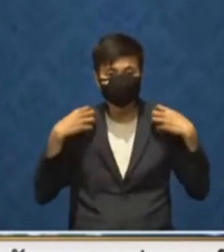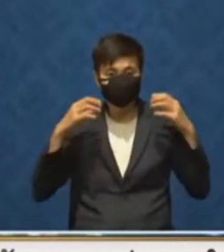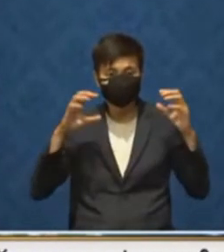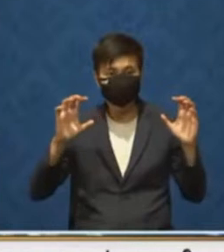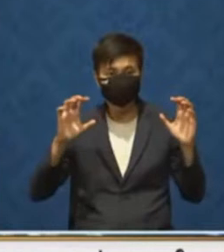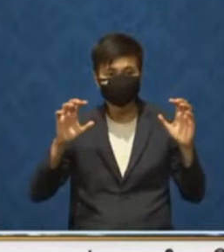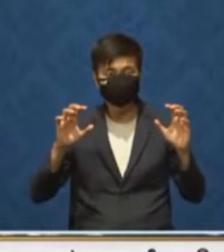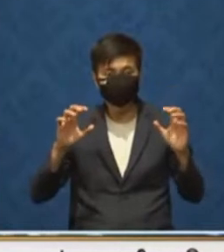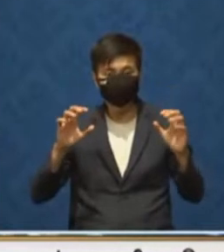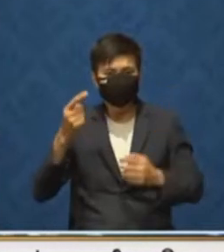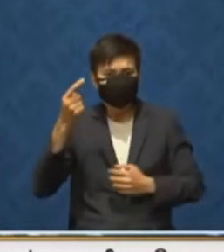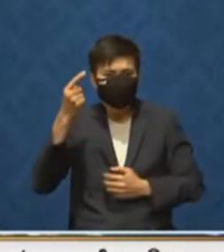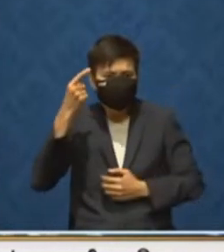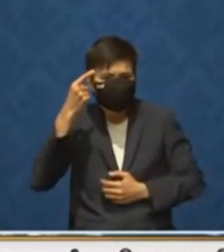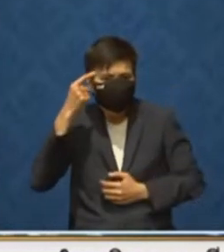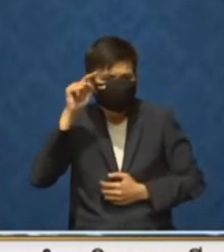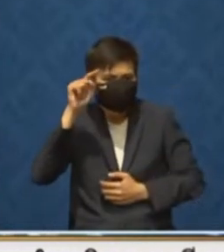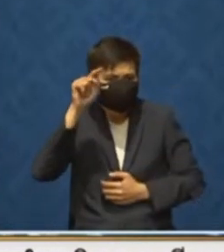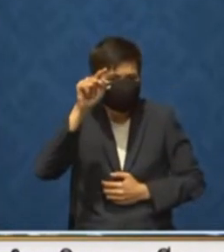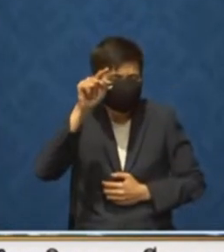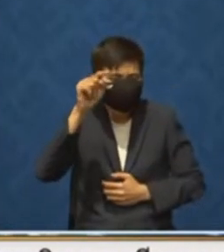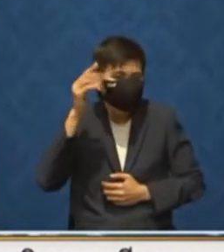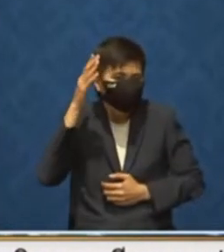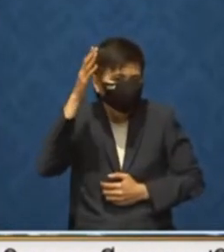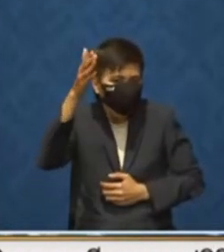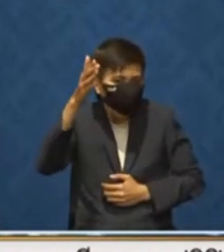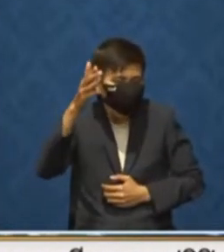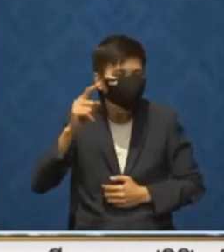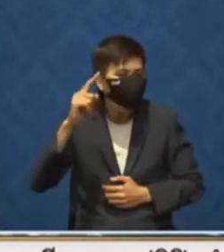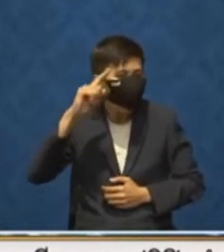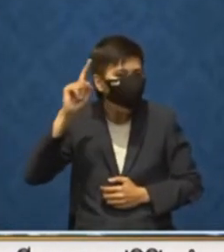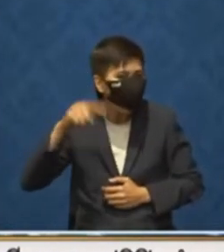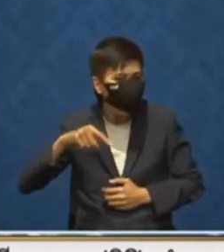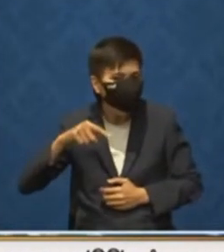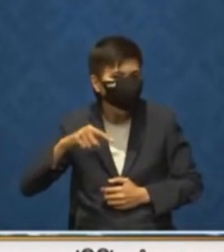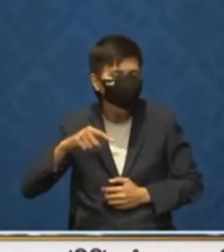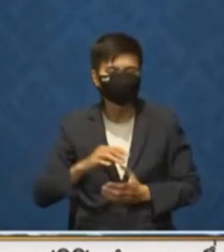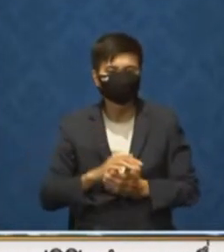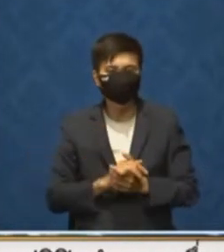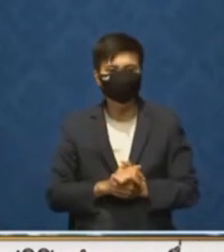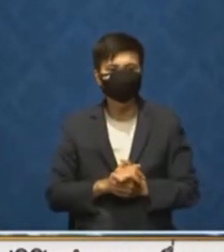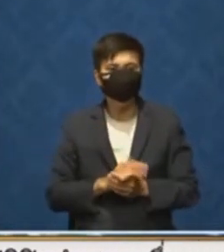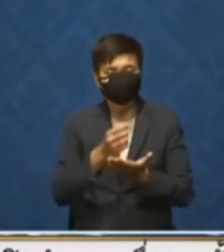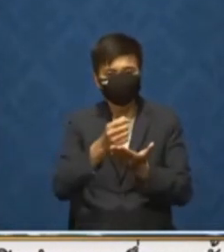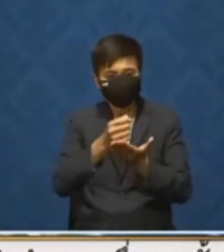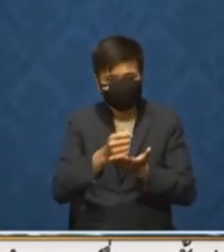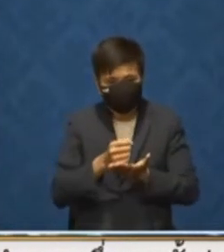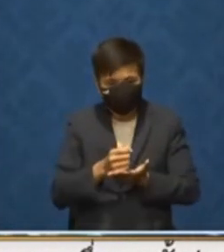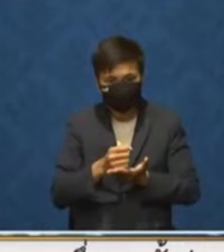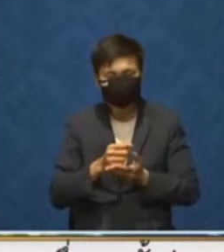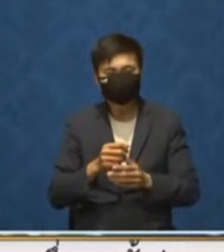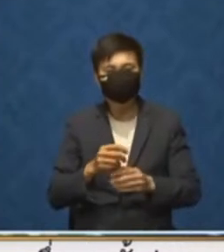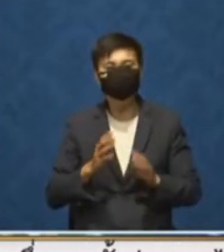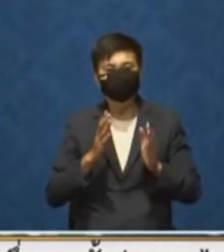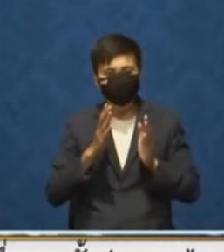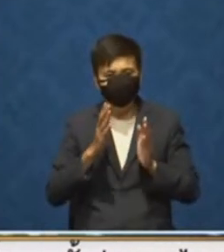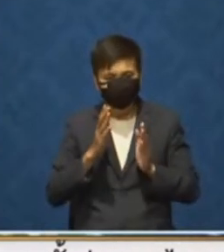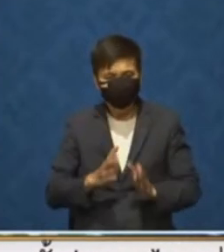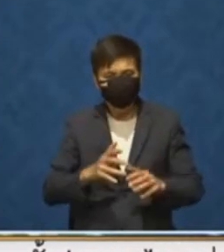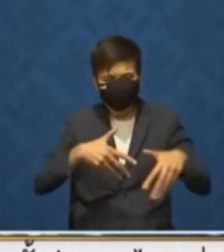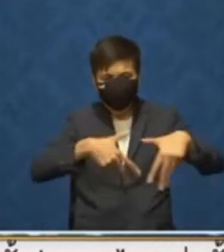วิสัยทัศน์ในการแก้ปัญหาเศรษฐกิจปากท้องของพี่น้องประชาชนอย่างน้อยที่สุด